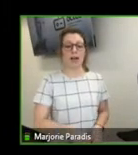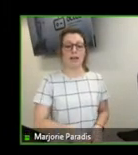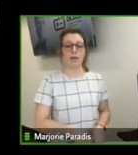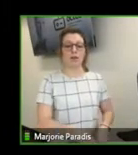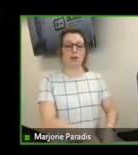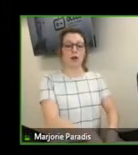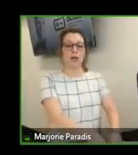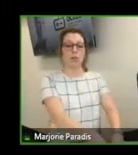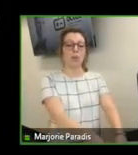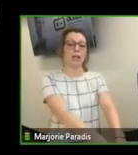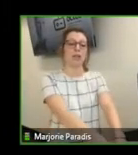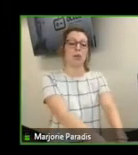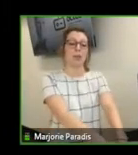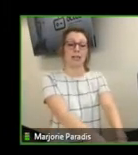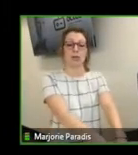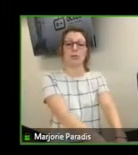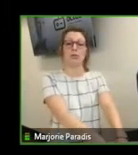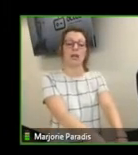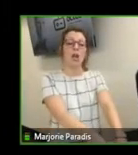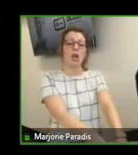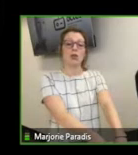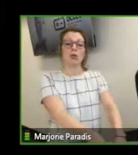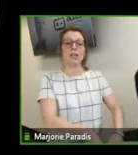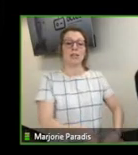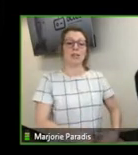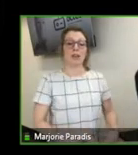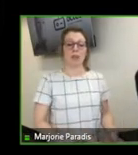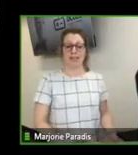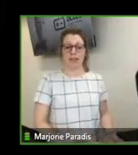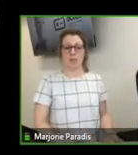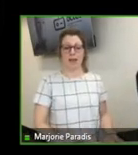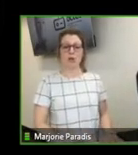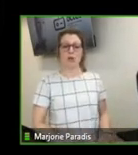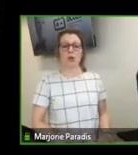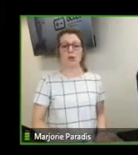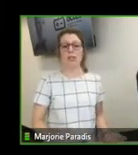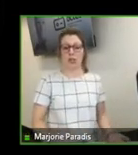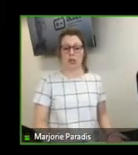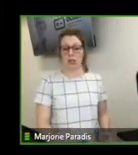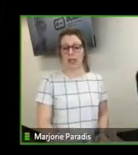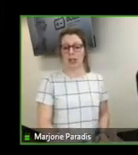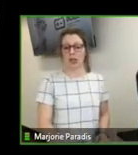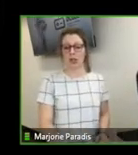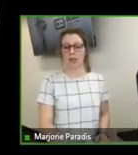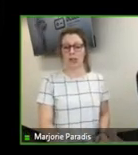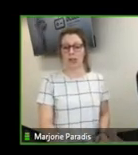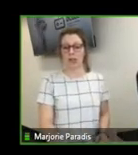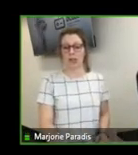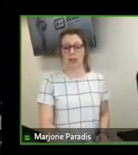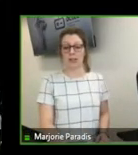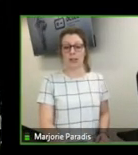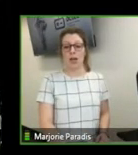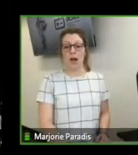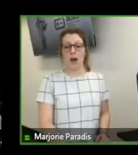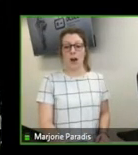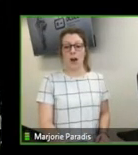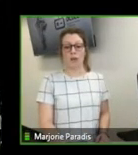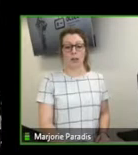la diffusion ou la propagation de nouvelles sont susceptibles d'avoir des impacts sociaux, idéologiques, économiques et